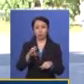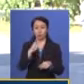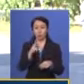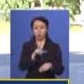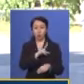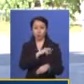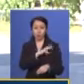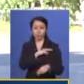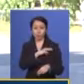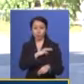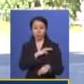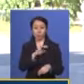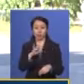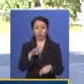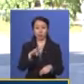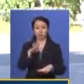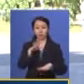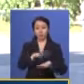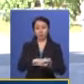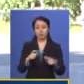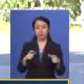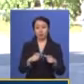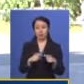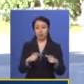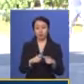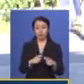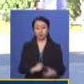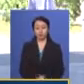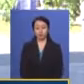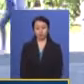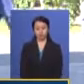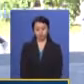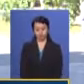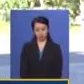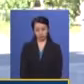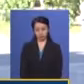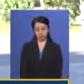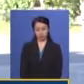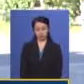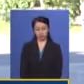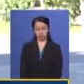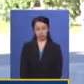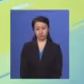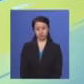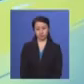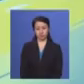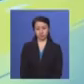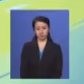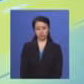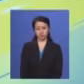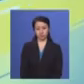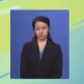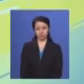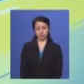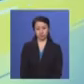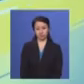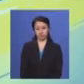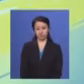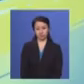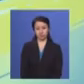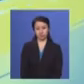удостоверения личности или банковских карт. Екатерина Белоусова, Юрий Скаков, служба новостей. Продолжаем